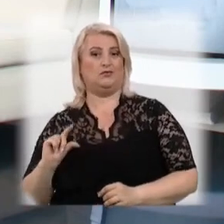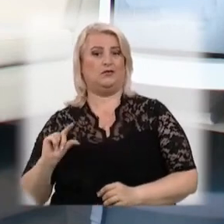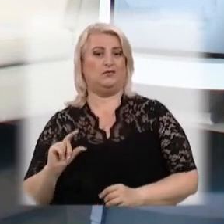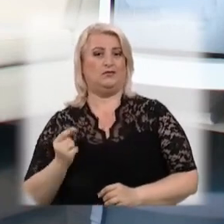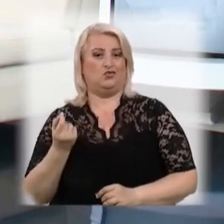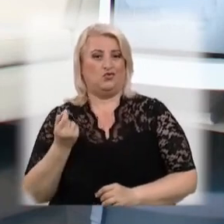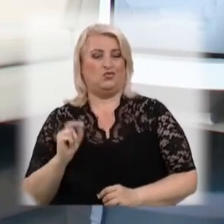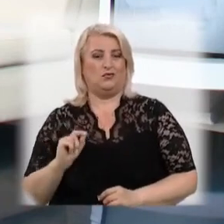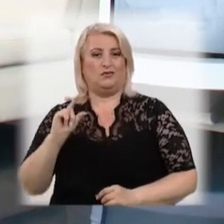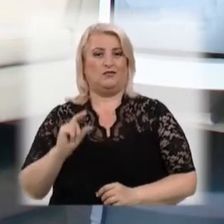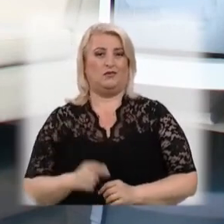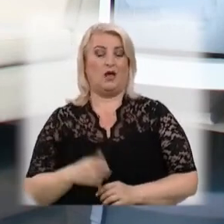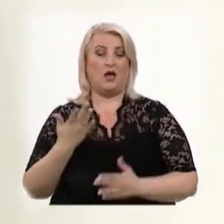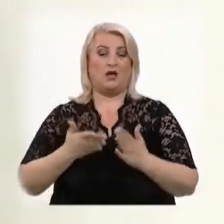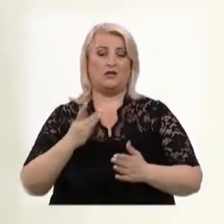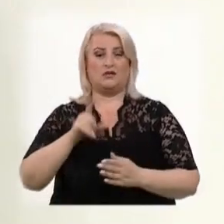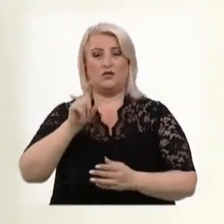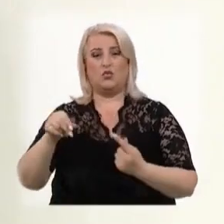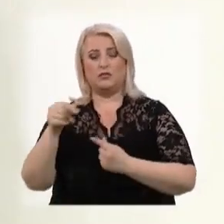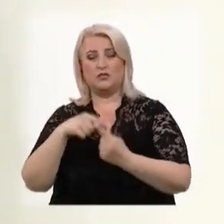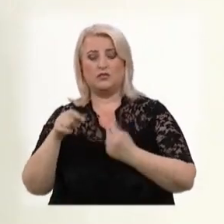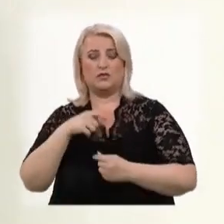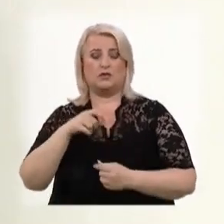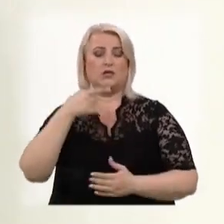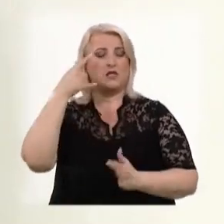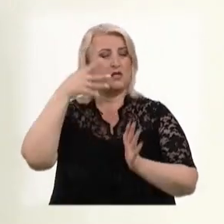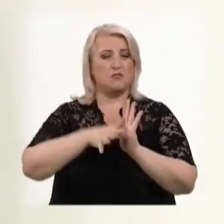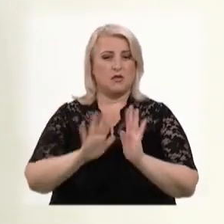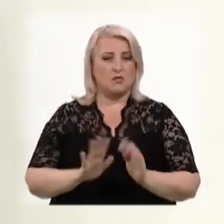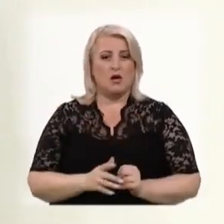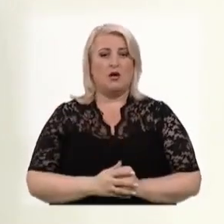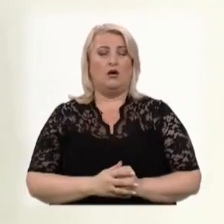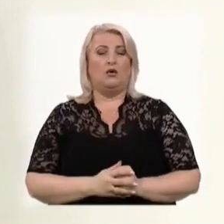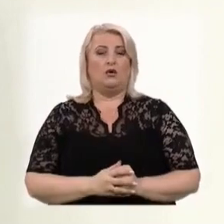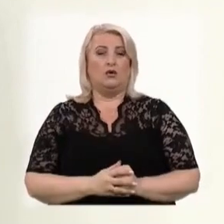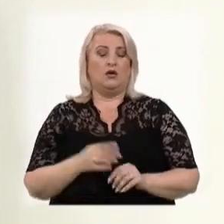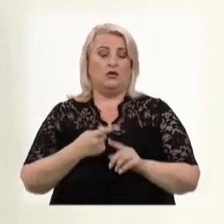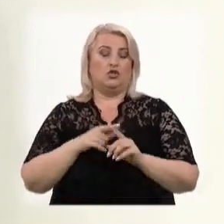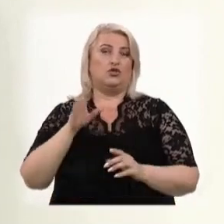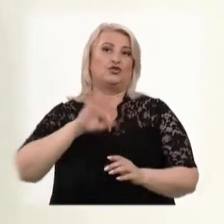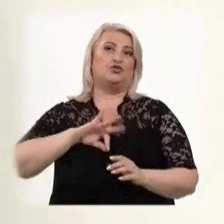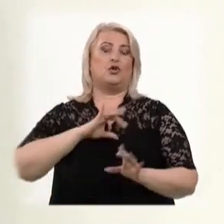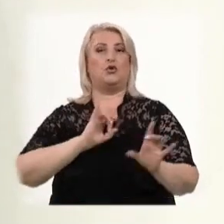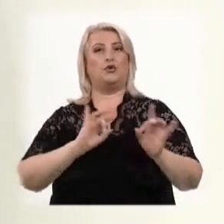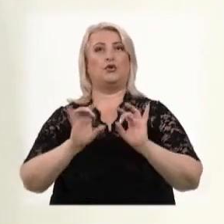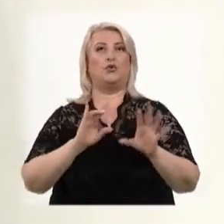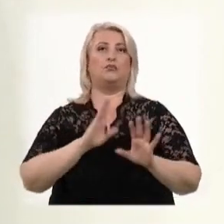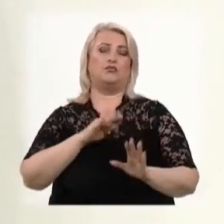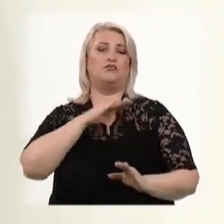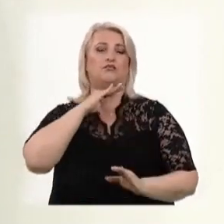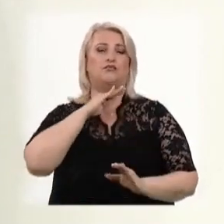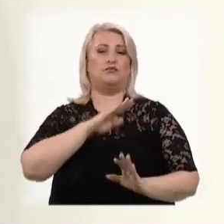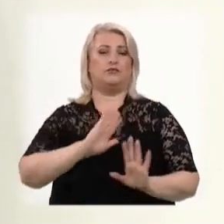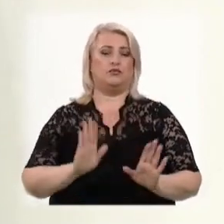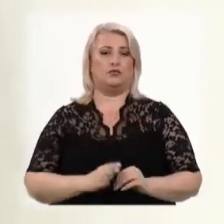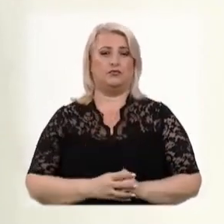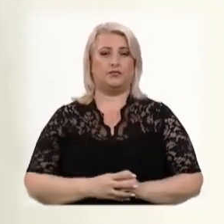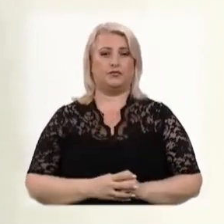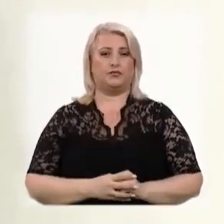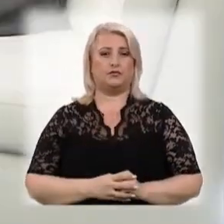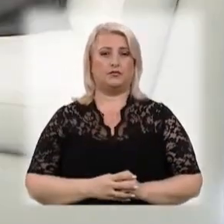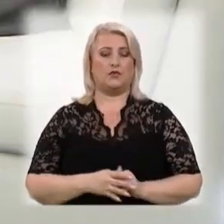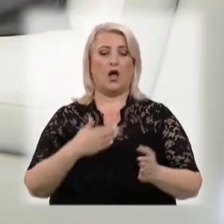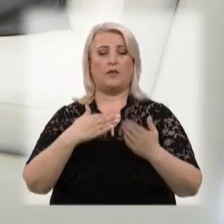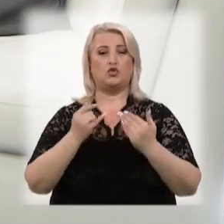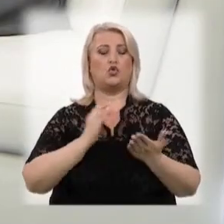și antreprenorii medii mari înțeleg acest moment și iei abordează marketing ca instrument și a comunica numai pentru încă navona au și